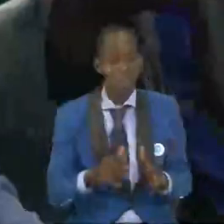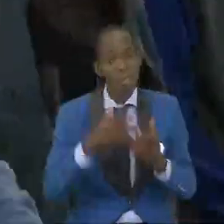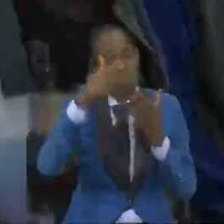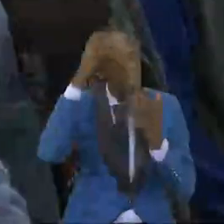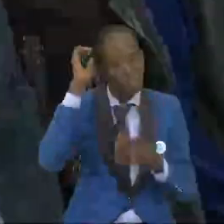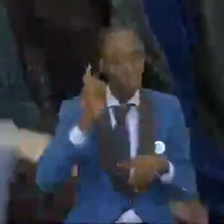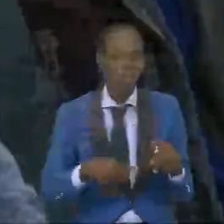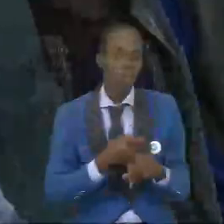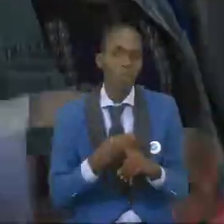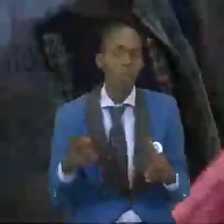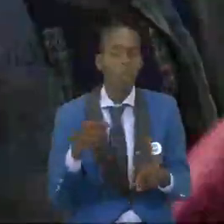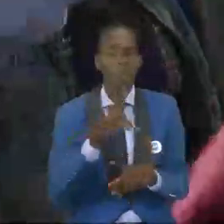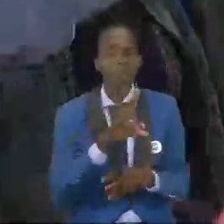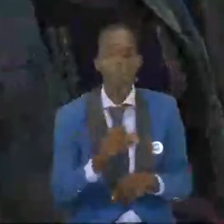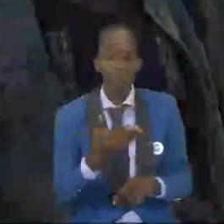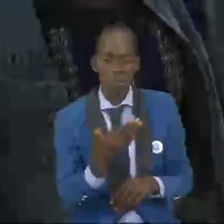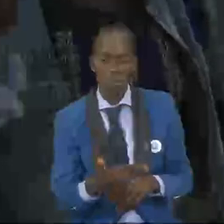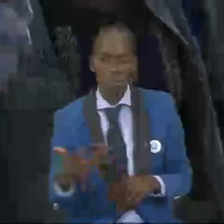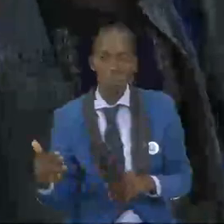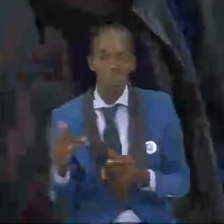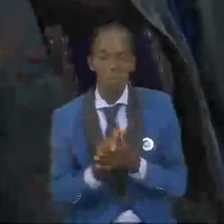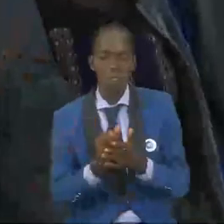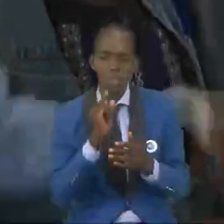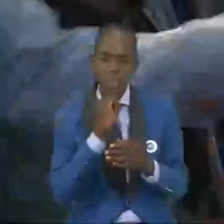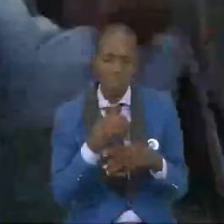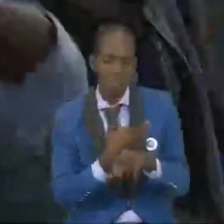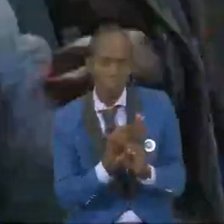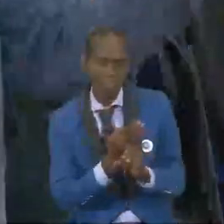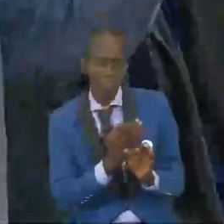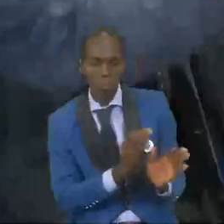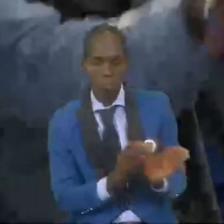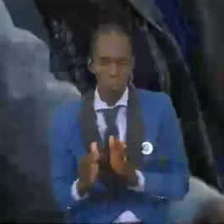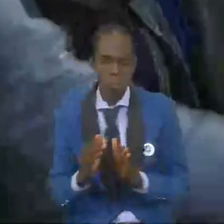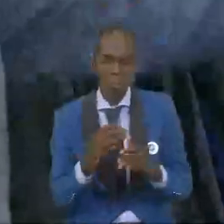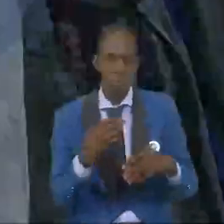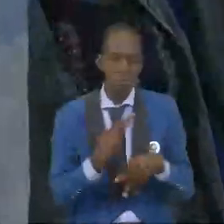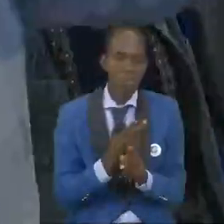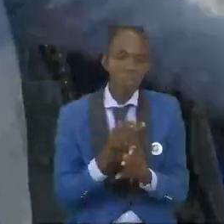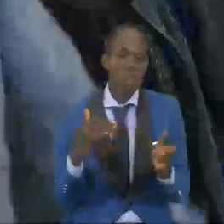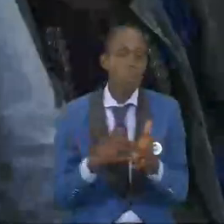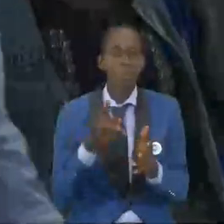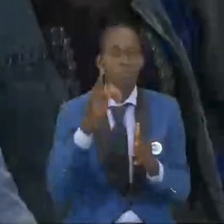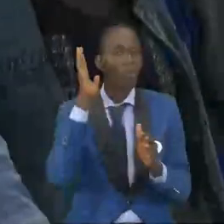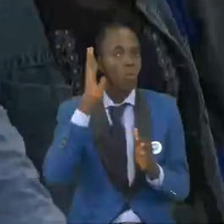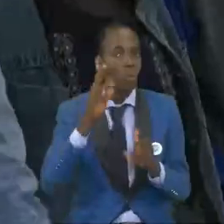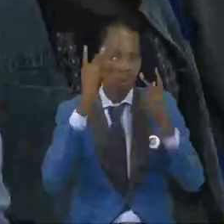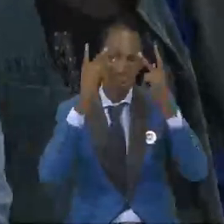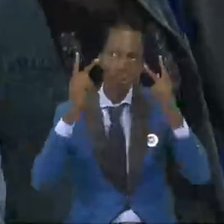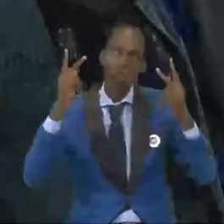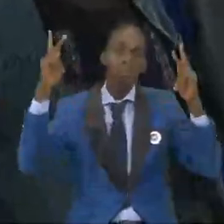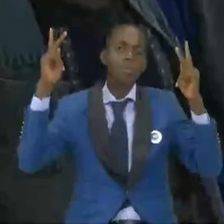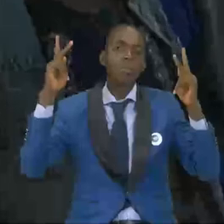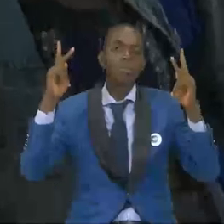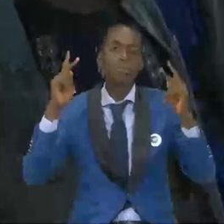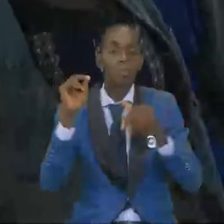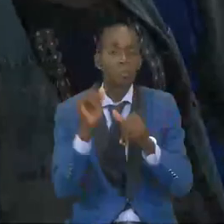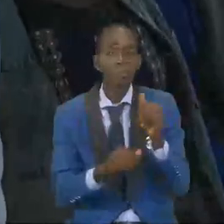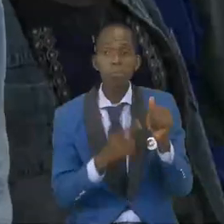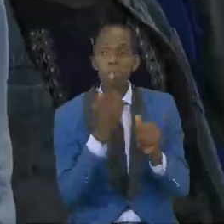Et il ne peut pas te nuire, il ne peut pas te toucher. Toute âme forgée contre toi ne pourra